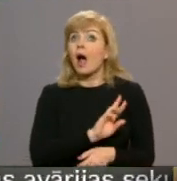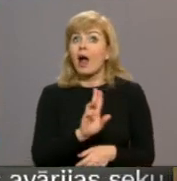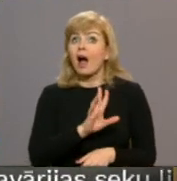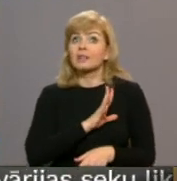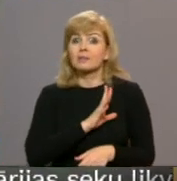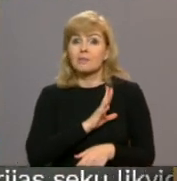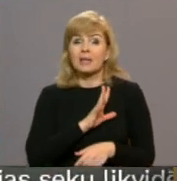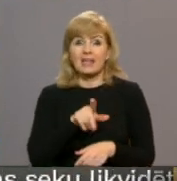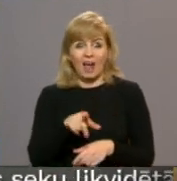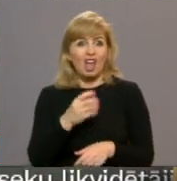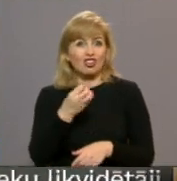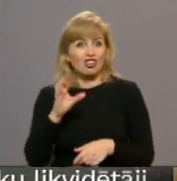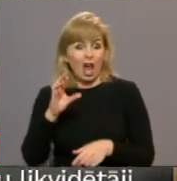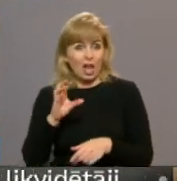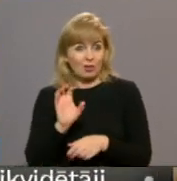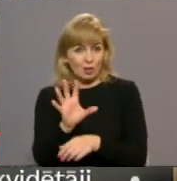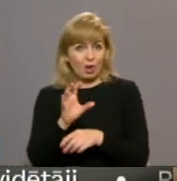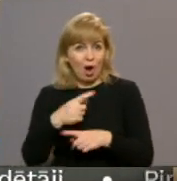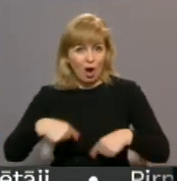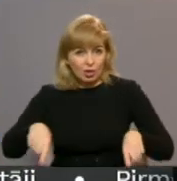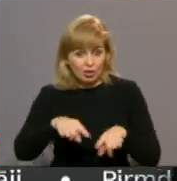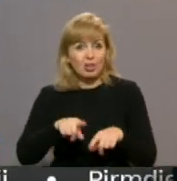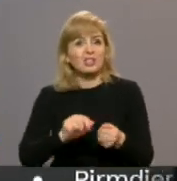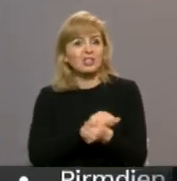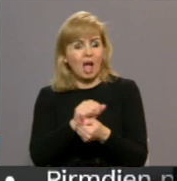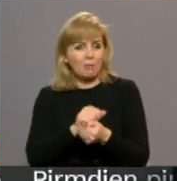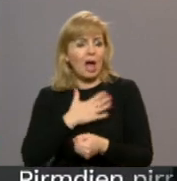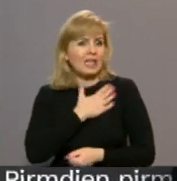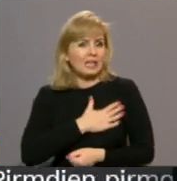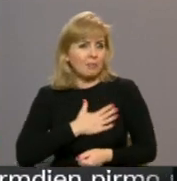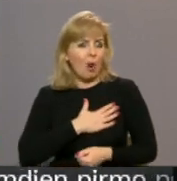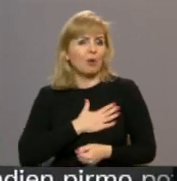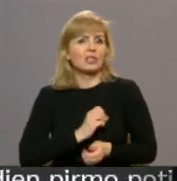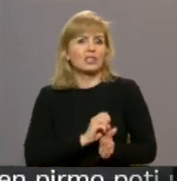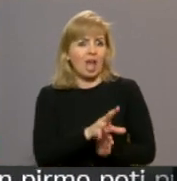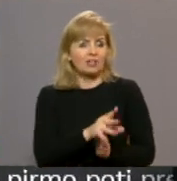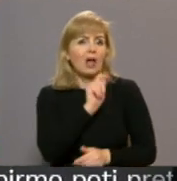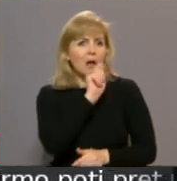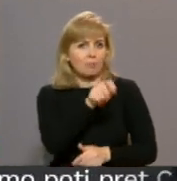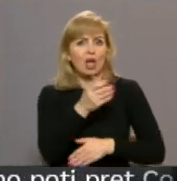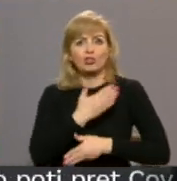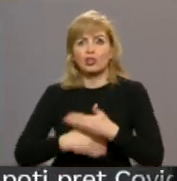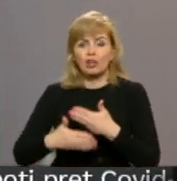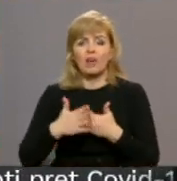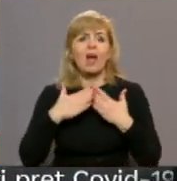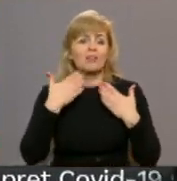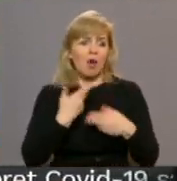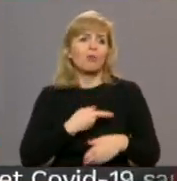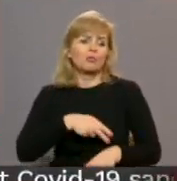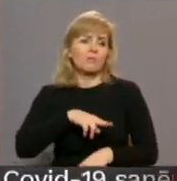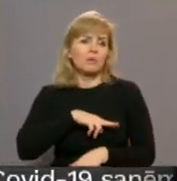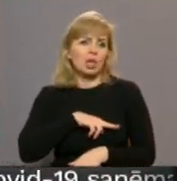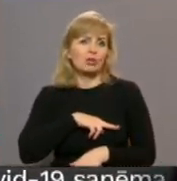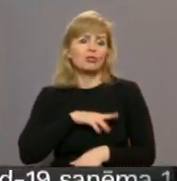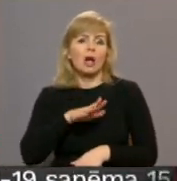bijuši radiācijas zonā, tagad ir iedragāta imūnsistēma un piešķirta invaliditāte. Daudzi jau miruši.